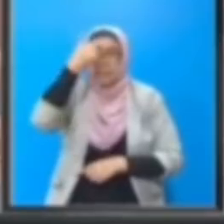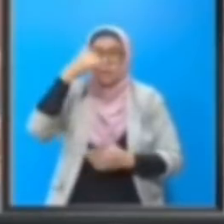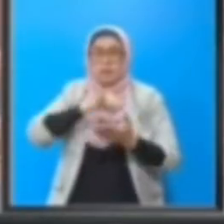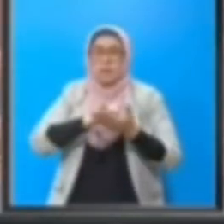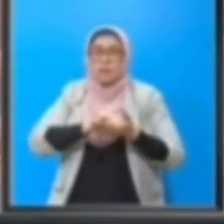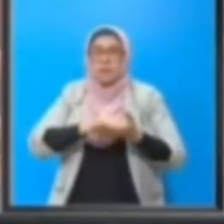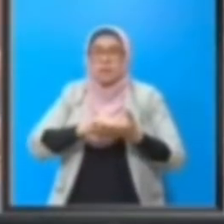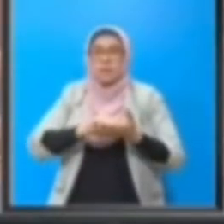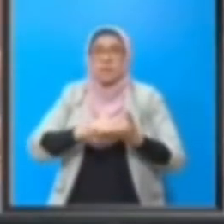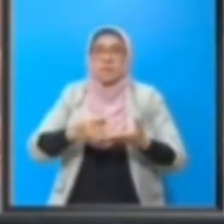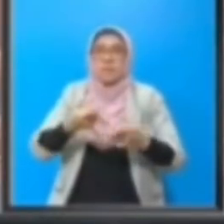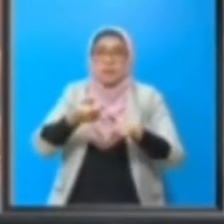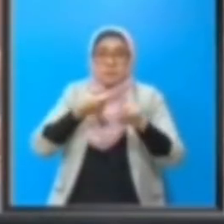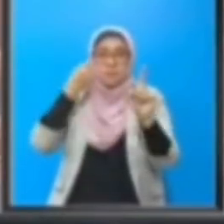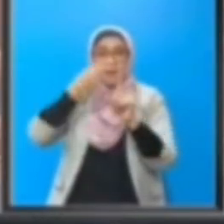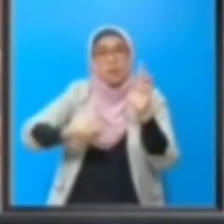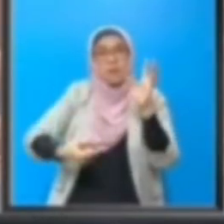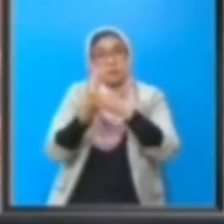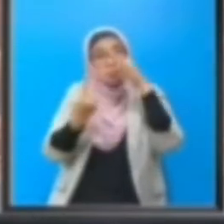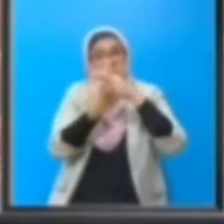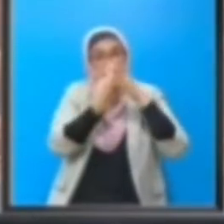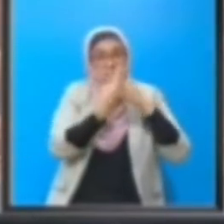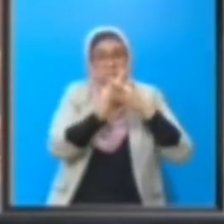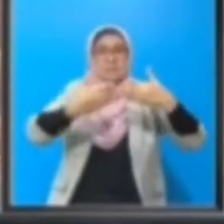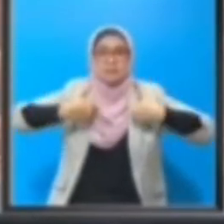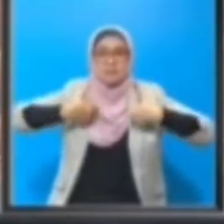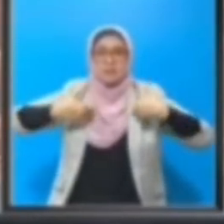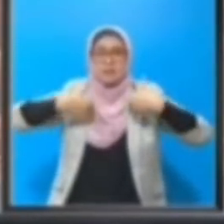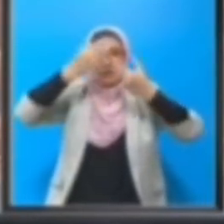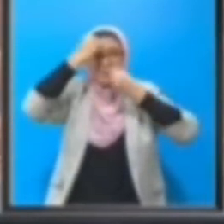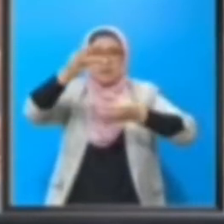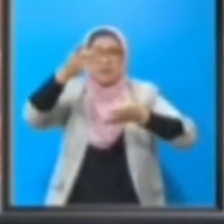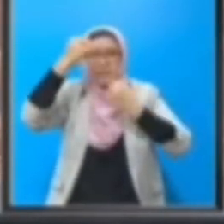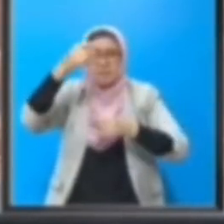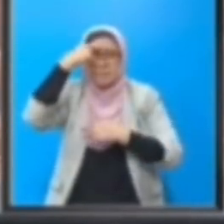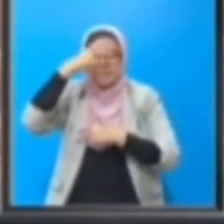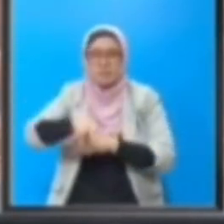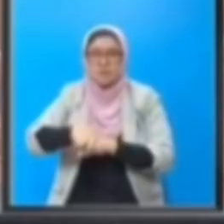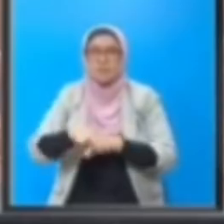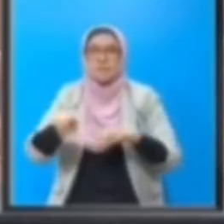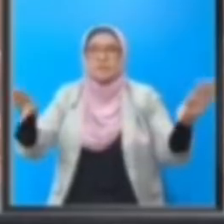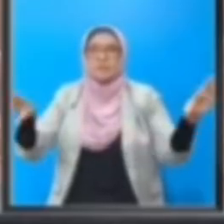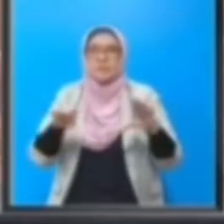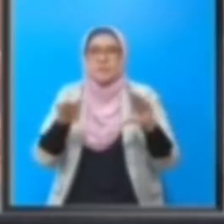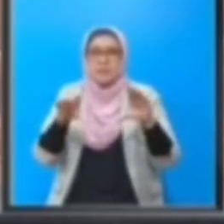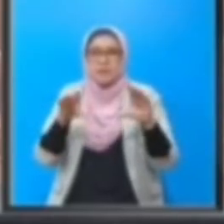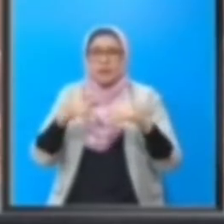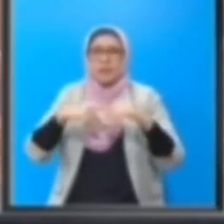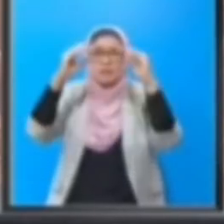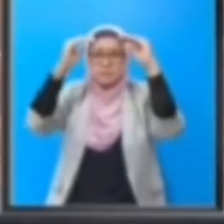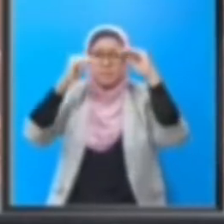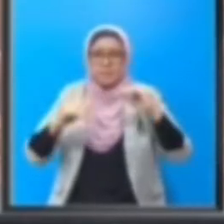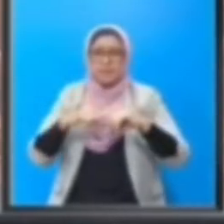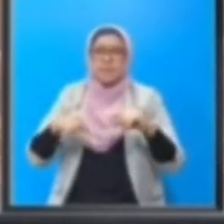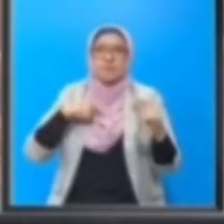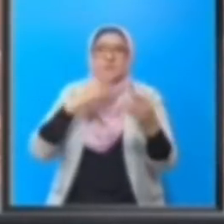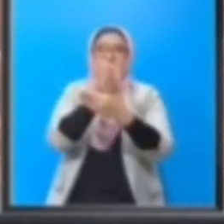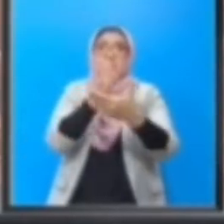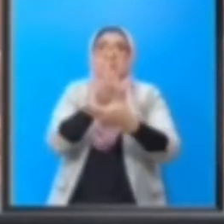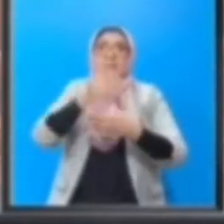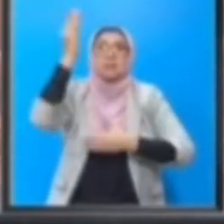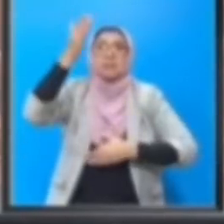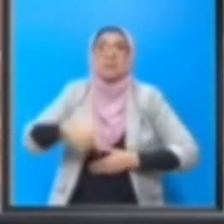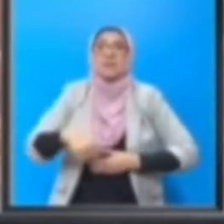daripada apa yang telah dibagikan, ini ada pemakluman untuk buat peraturan mesyuarat. Peraturan mesyuarat. Sepatutnya yang melakukan perkara